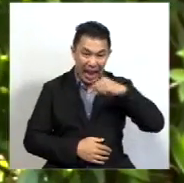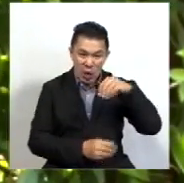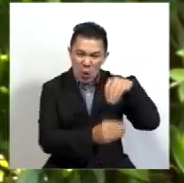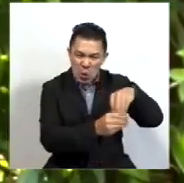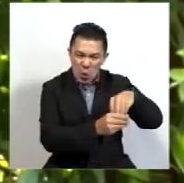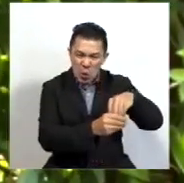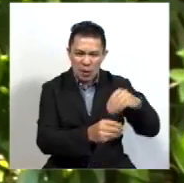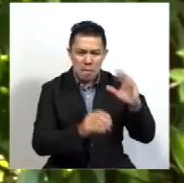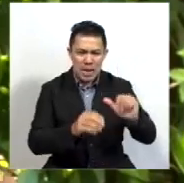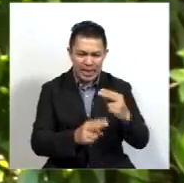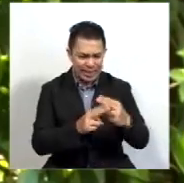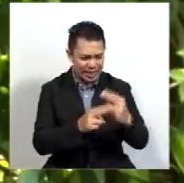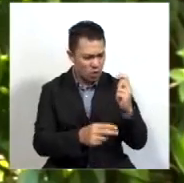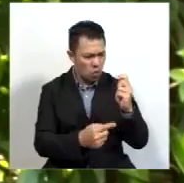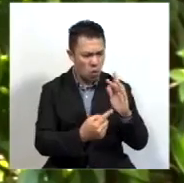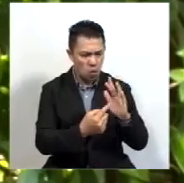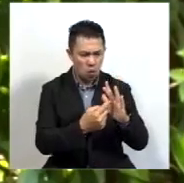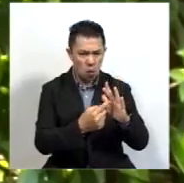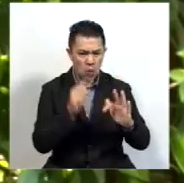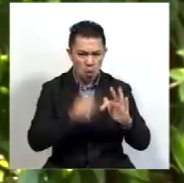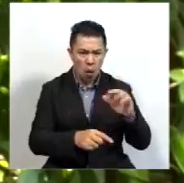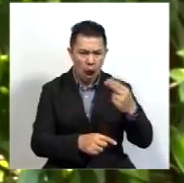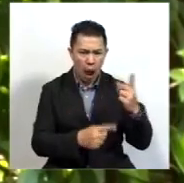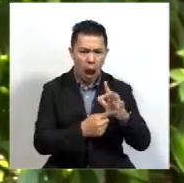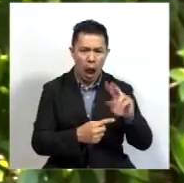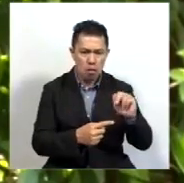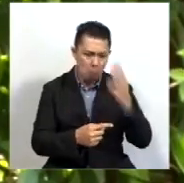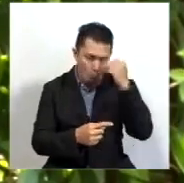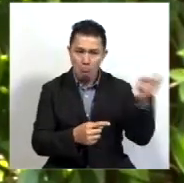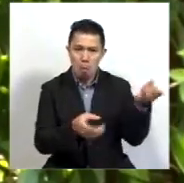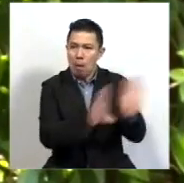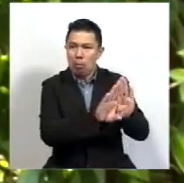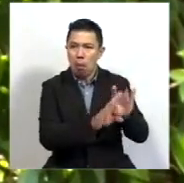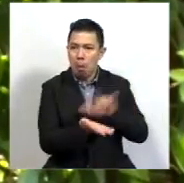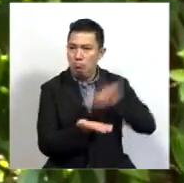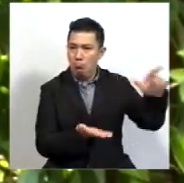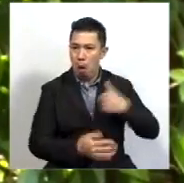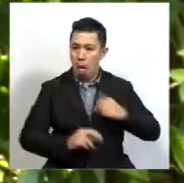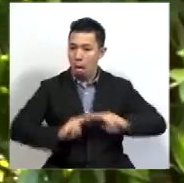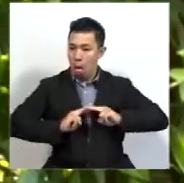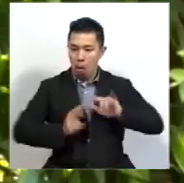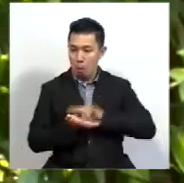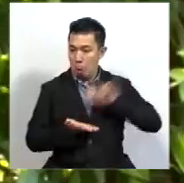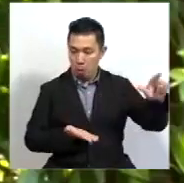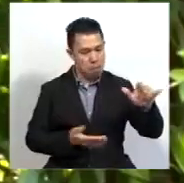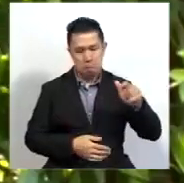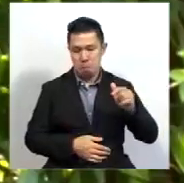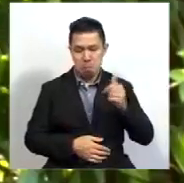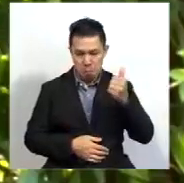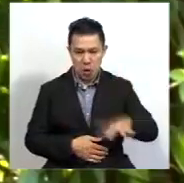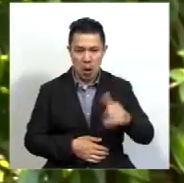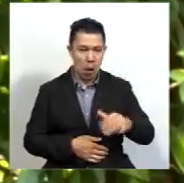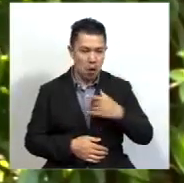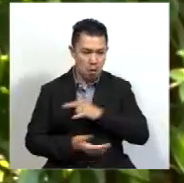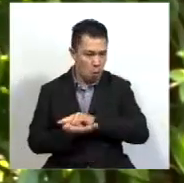องอู่ฮั่นเนื่องจากเขาปิดเมืองไม่ให้เข้าไม่ให้ออกเราจึงไม่สามารถที่จะอยู่ๆส่งเครื่องบินไปแล้วก็ไป